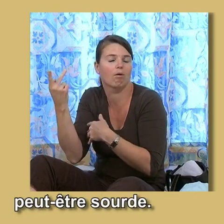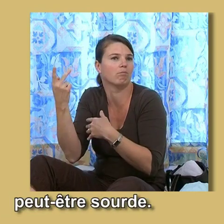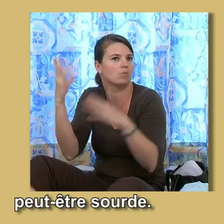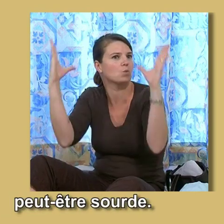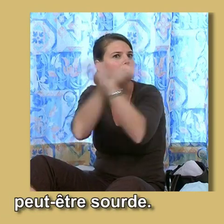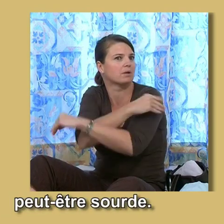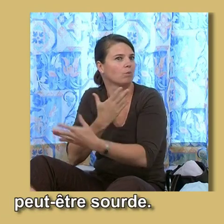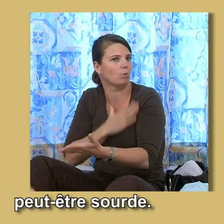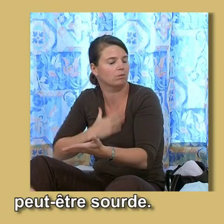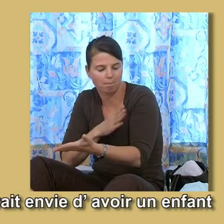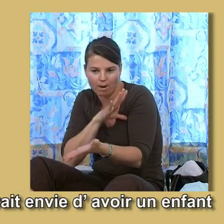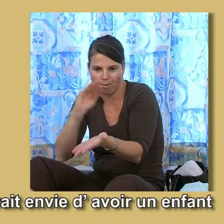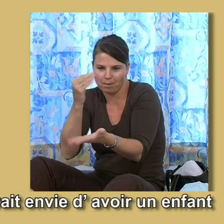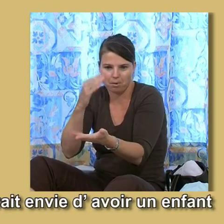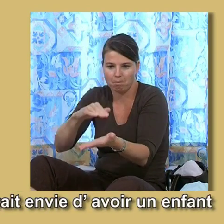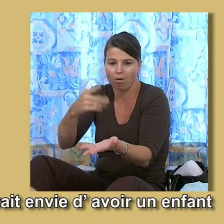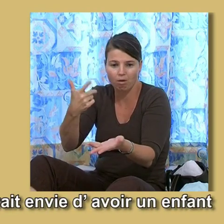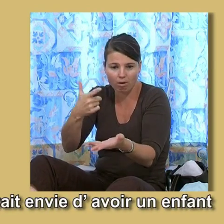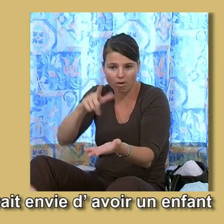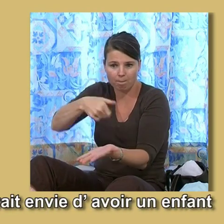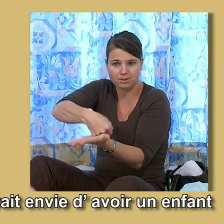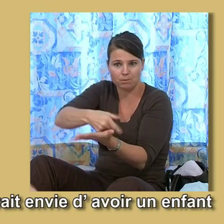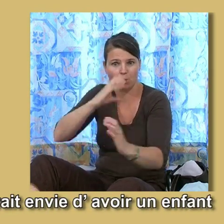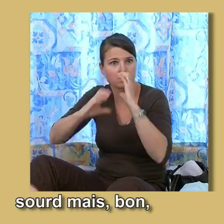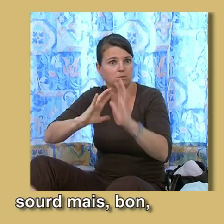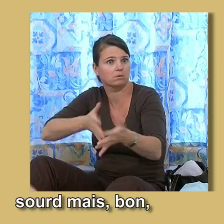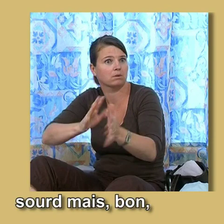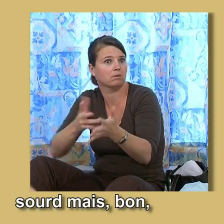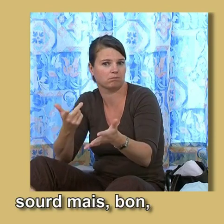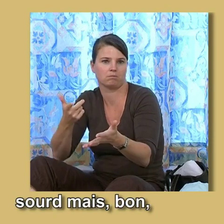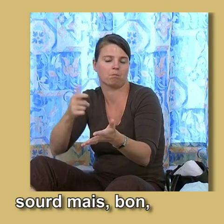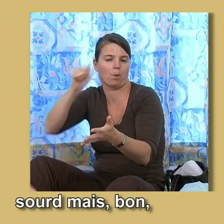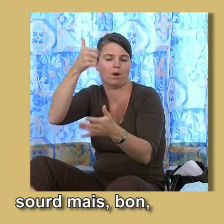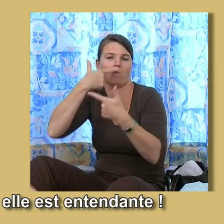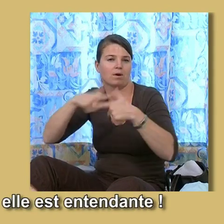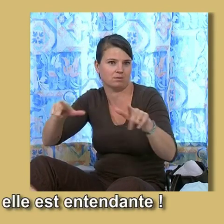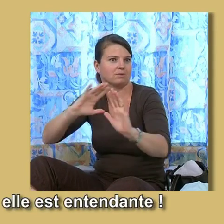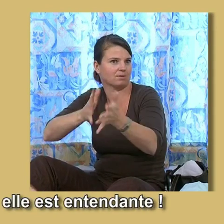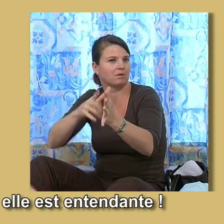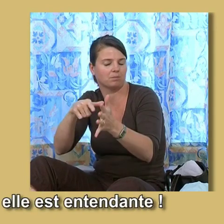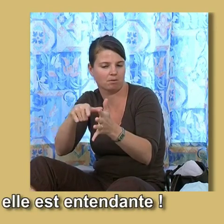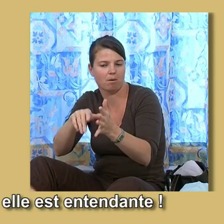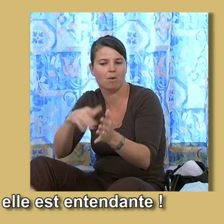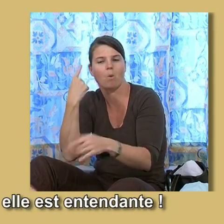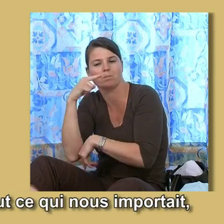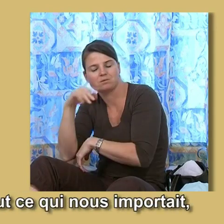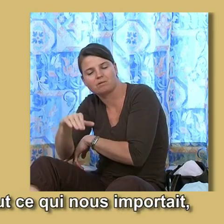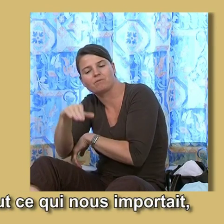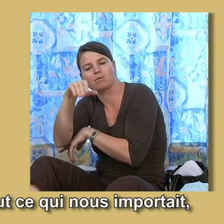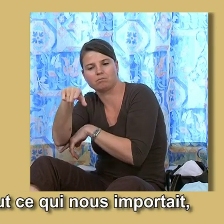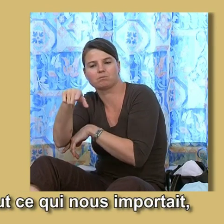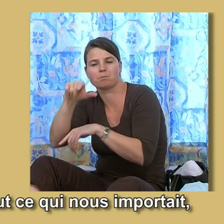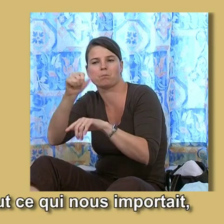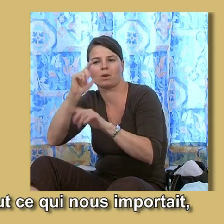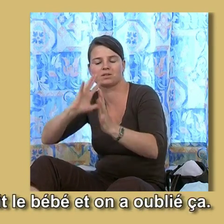on pensait qu'elle serait peut-être sourde et puis on avait envie d'avoir un enfant sourd. Mais bon, comme elle était entendante, bon, c'est tout ce qui nous